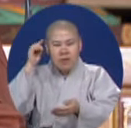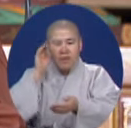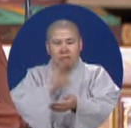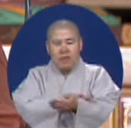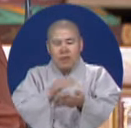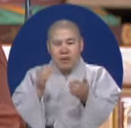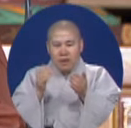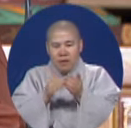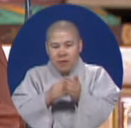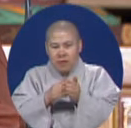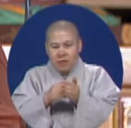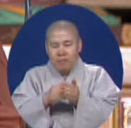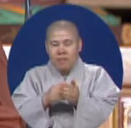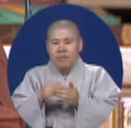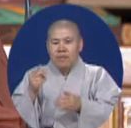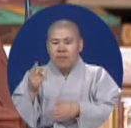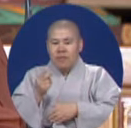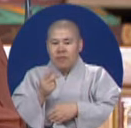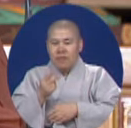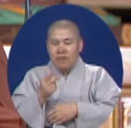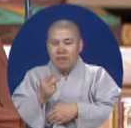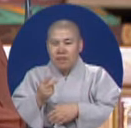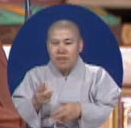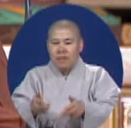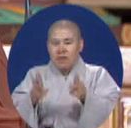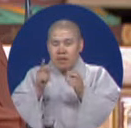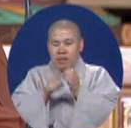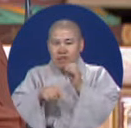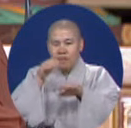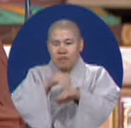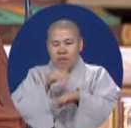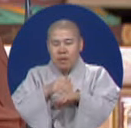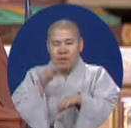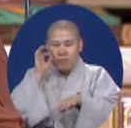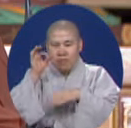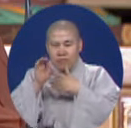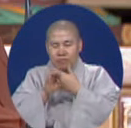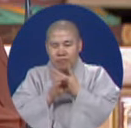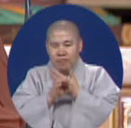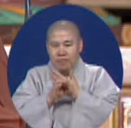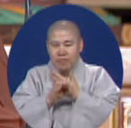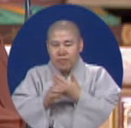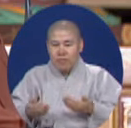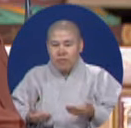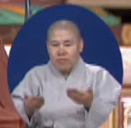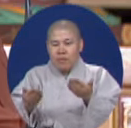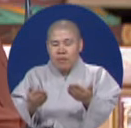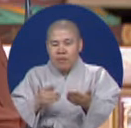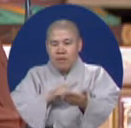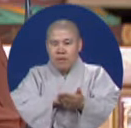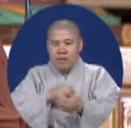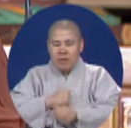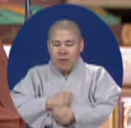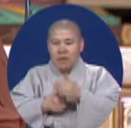반야바람일까지 또 이 바람일수행을 보면 이 보시지계 인욕은